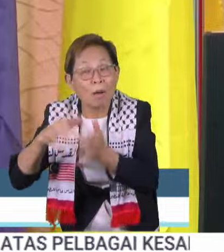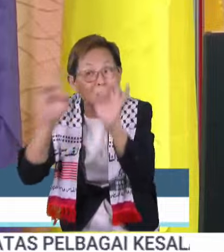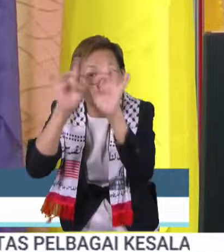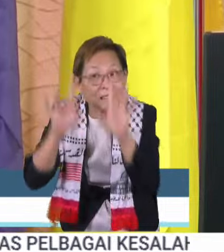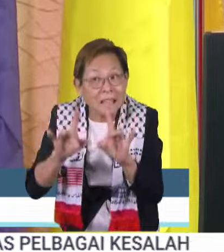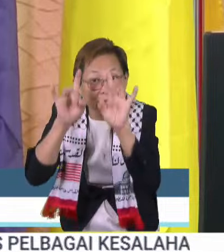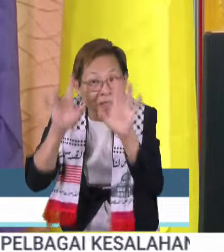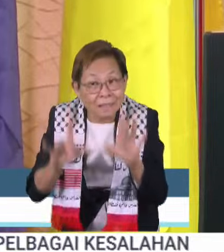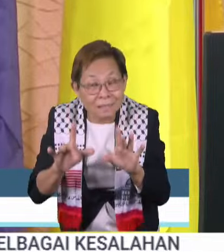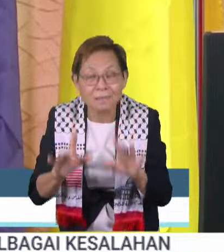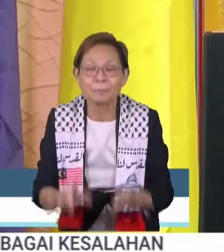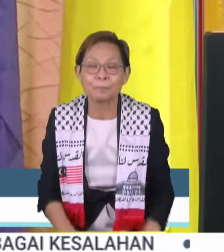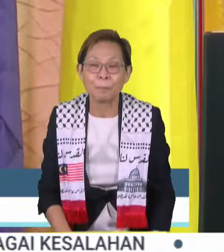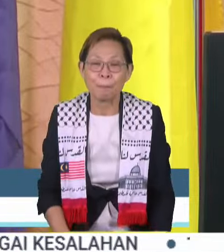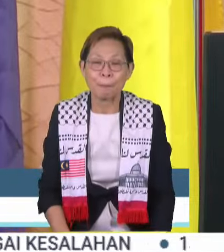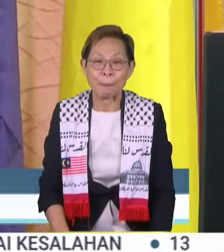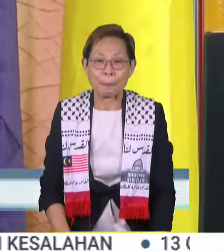ya.